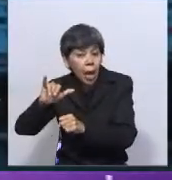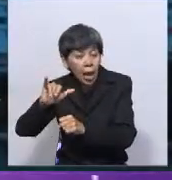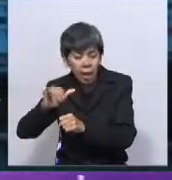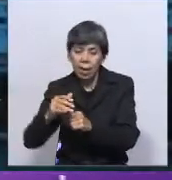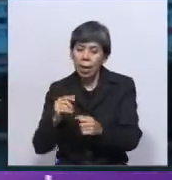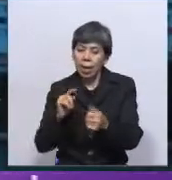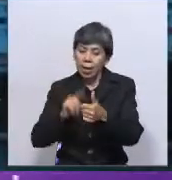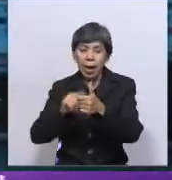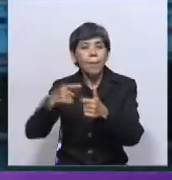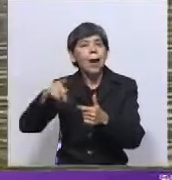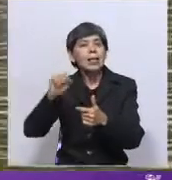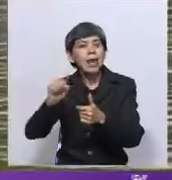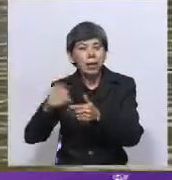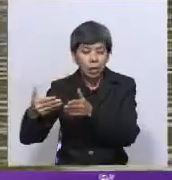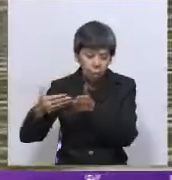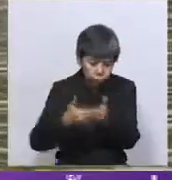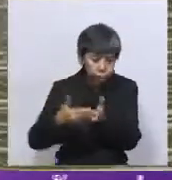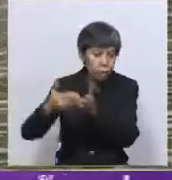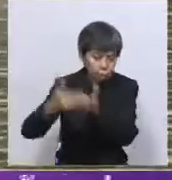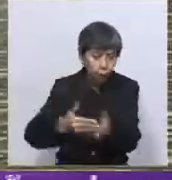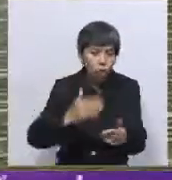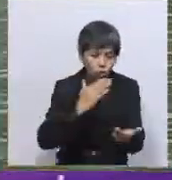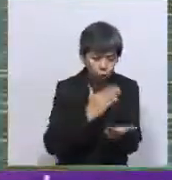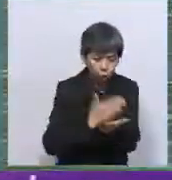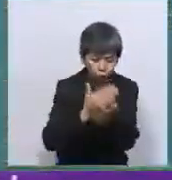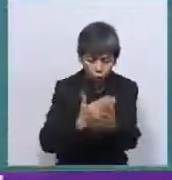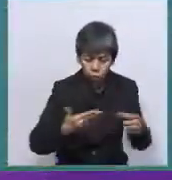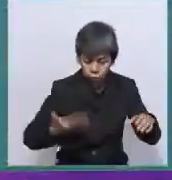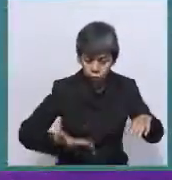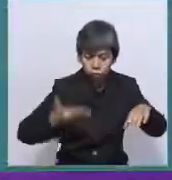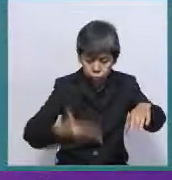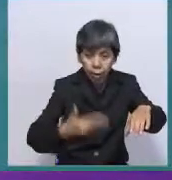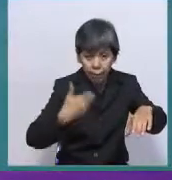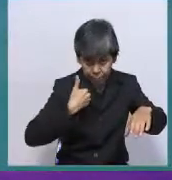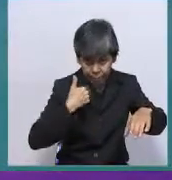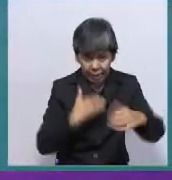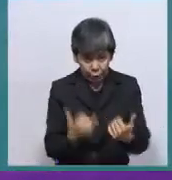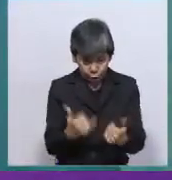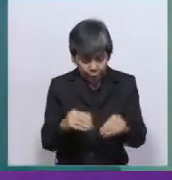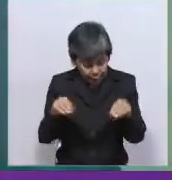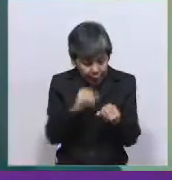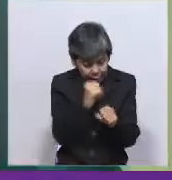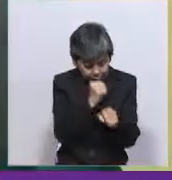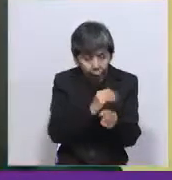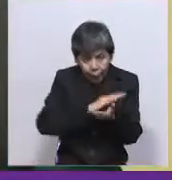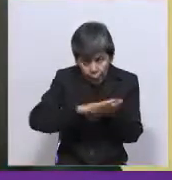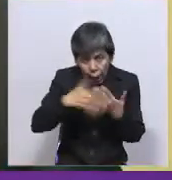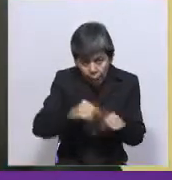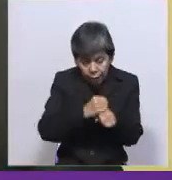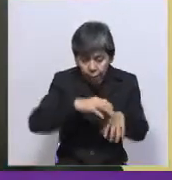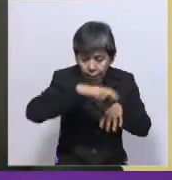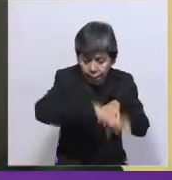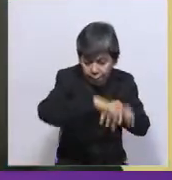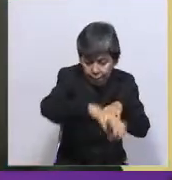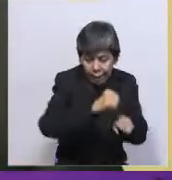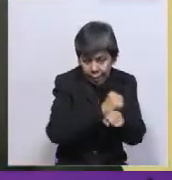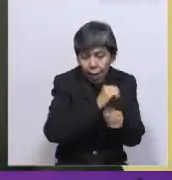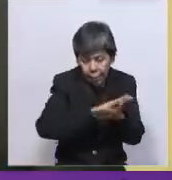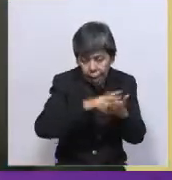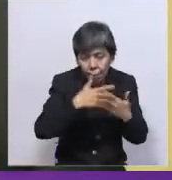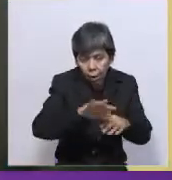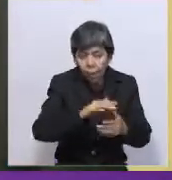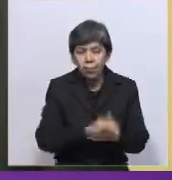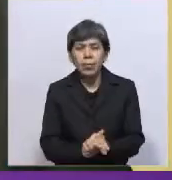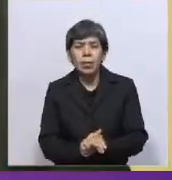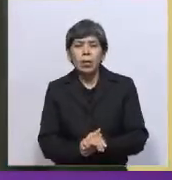ากับแม่น้ำป่าสักเนี่ยไปจอดนะครับมีท่าเรือให้เฉพาะเลยซึ่งตอนนี้ใกล้จะเสร็จแล้วท่าเรือชายฝั่งเกือบจะเสร็จแล้วเ